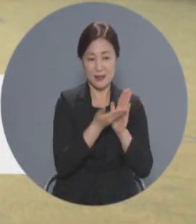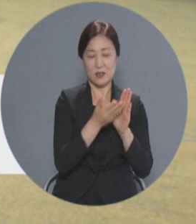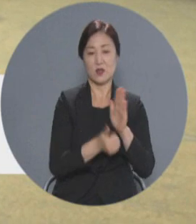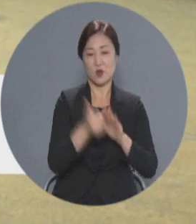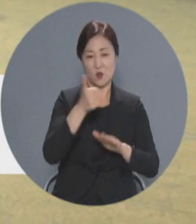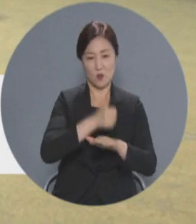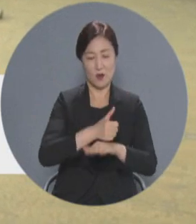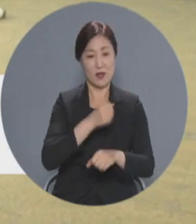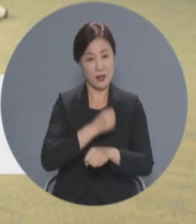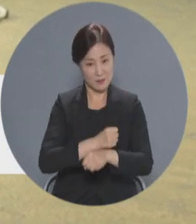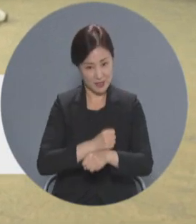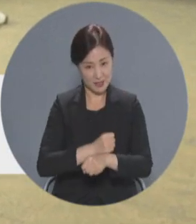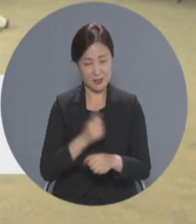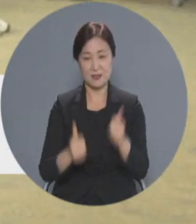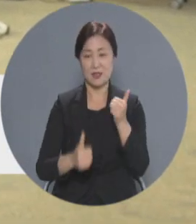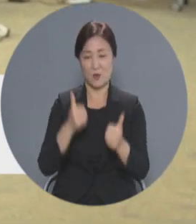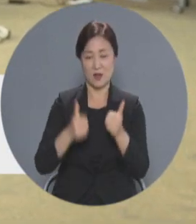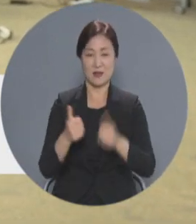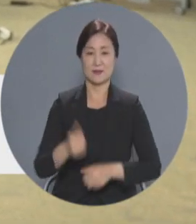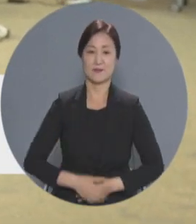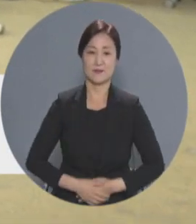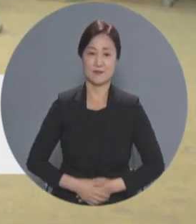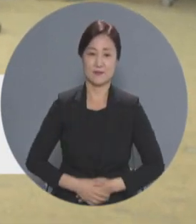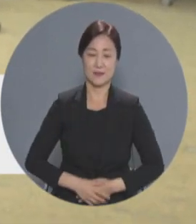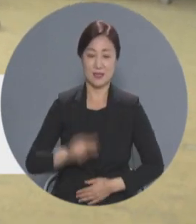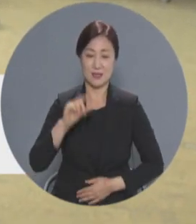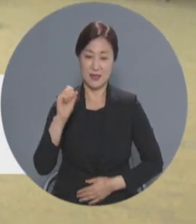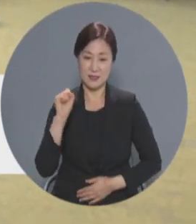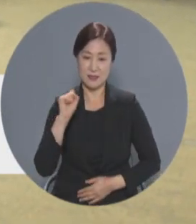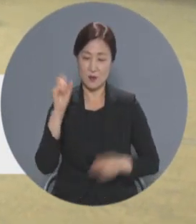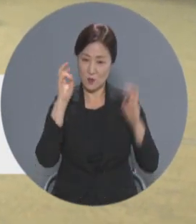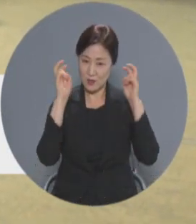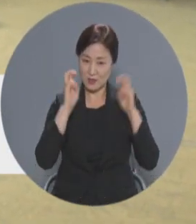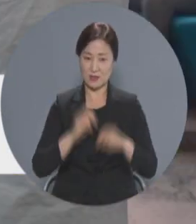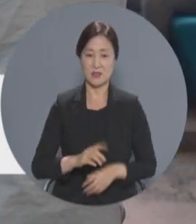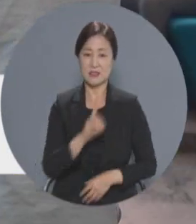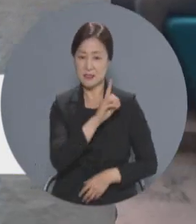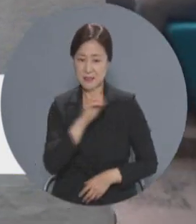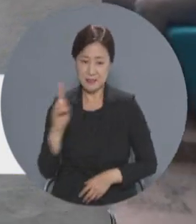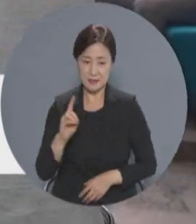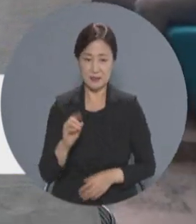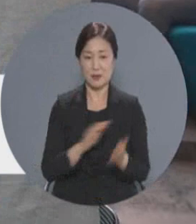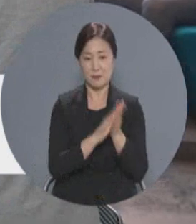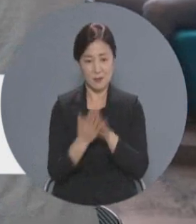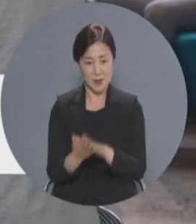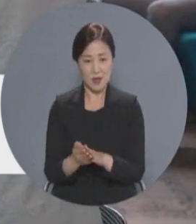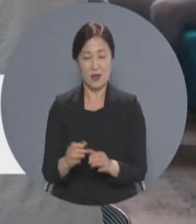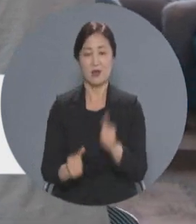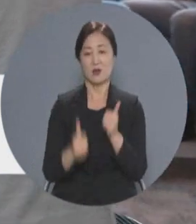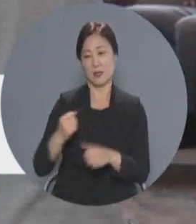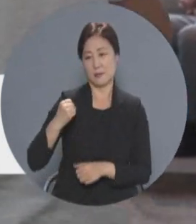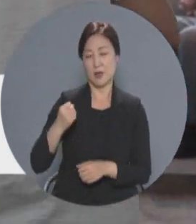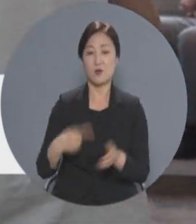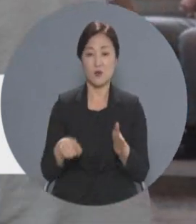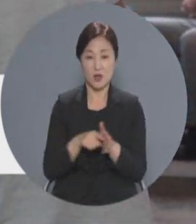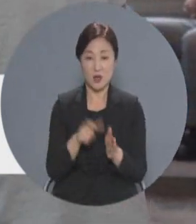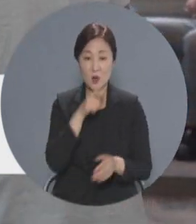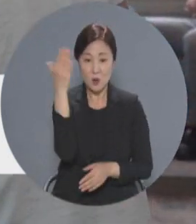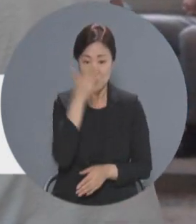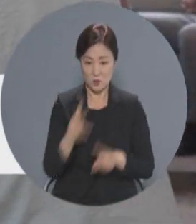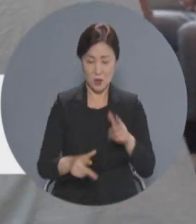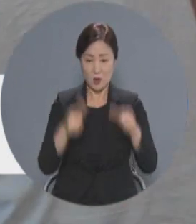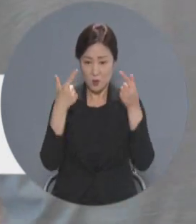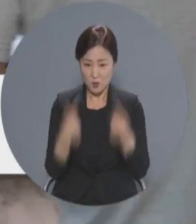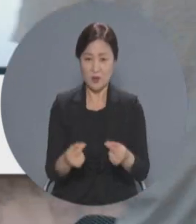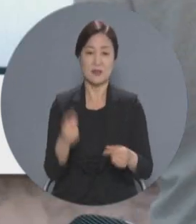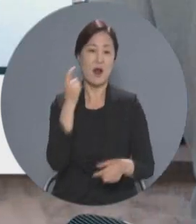결과물을 만드는 대회입니다. GS칼텍스는 특히 디지털 전환을 통한 경쟁력 강화를 위해 여수 공장과 똑같은